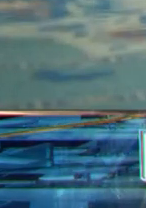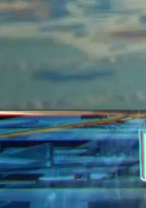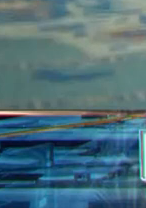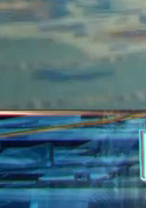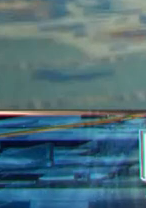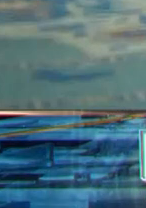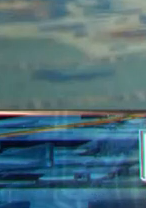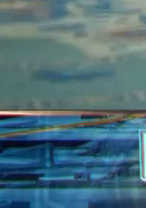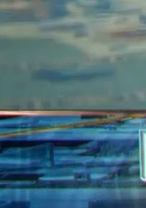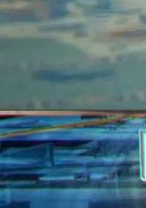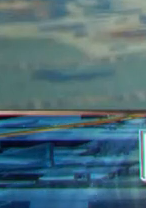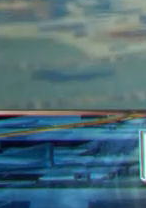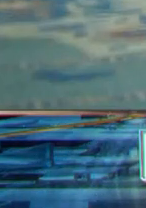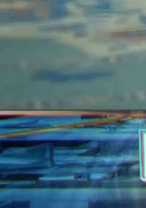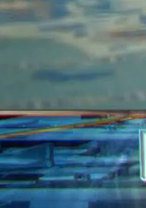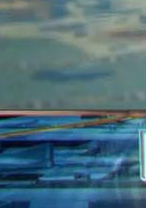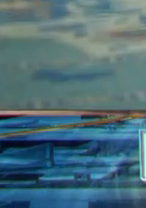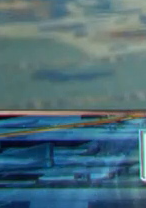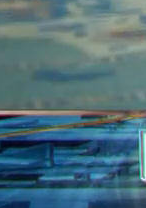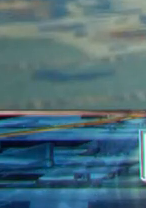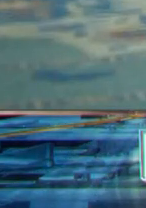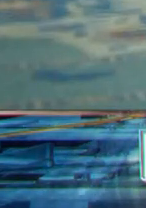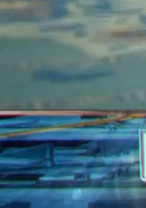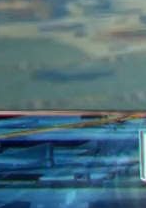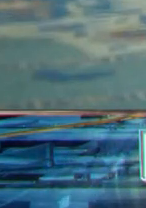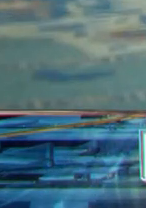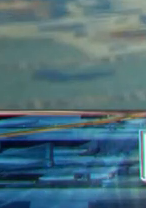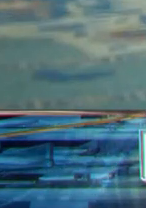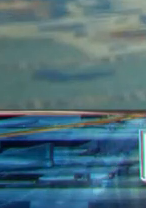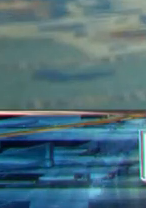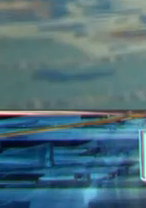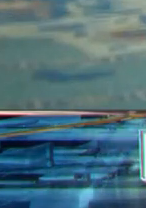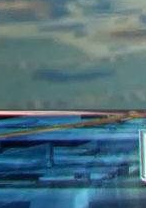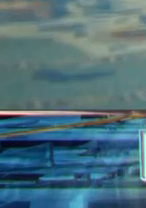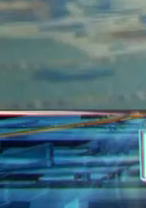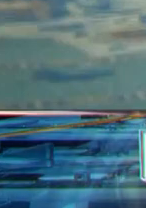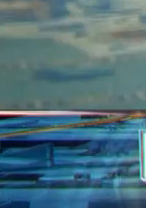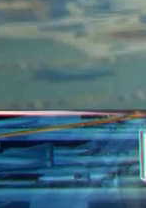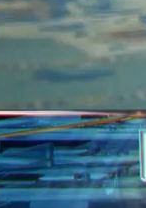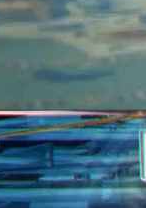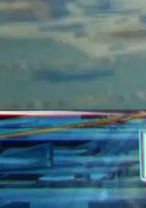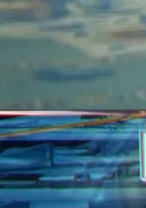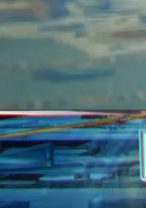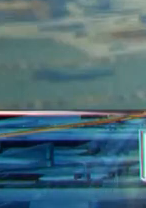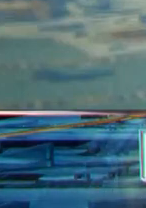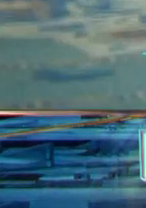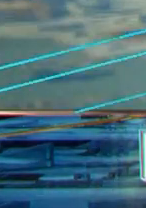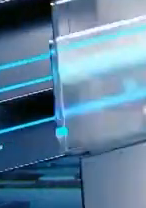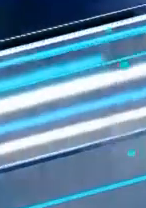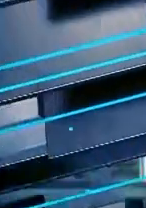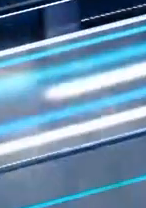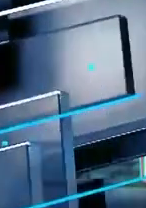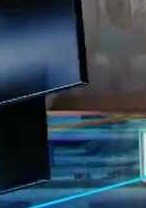Сындарлы сәтте науқас жандарға қажетті дәрі-дәрмекті жеткізіп алғысын алайық.